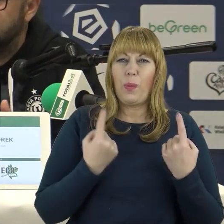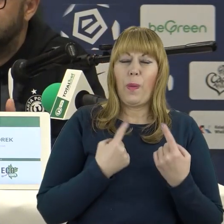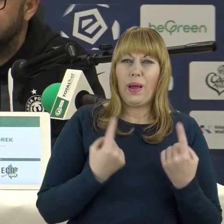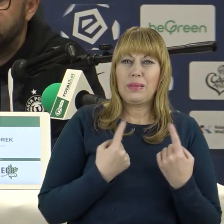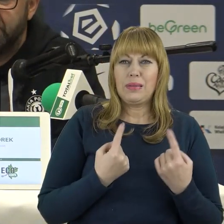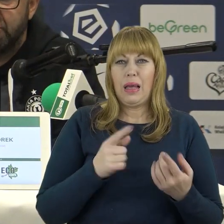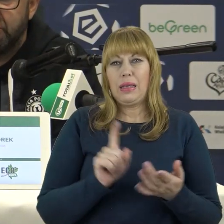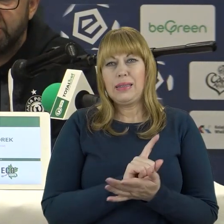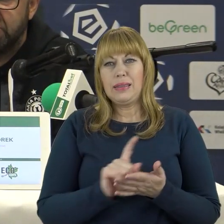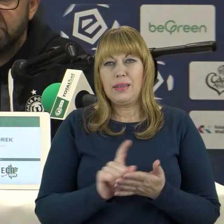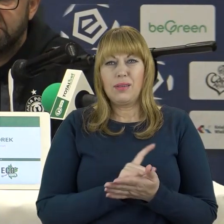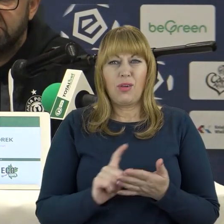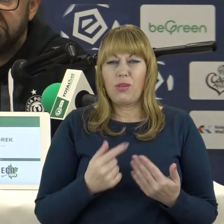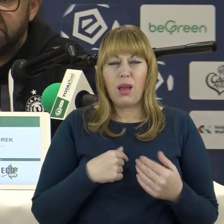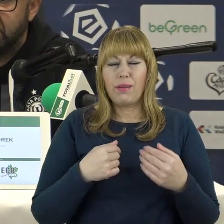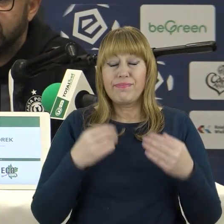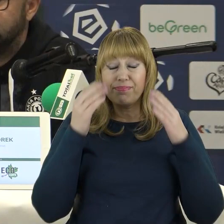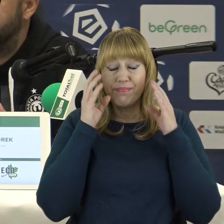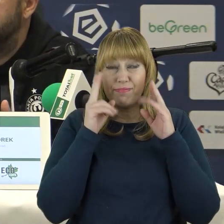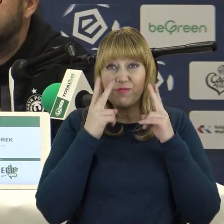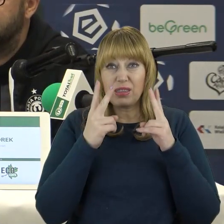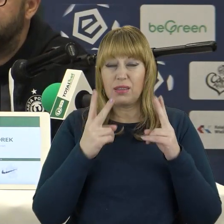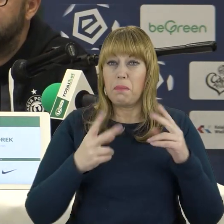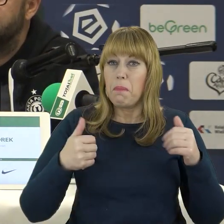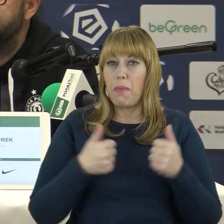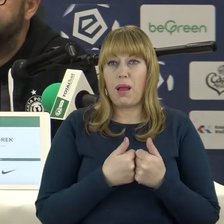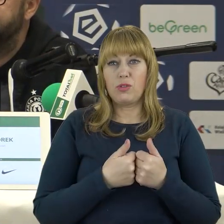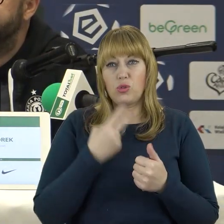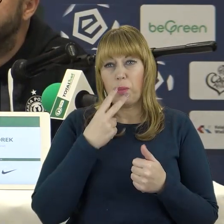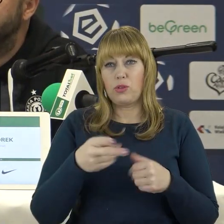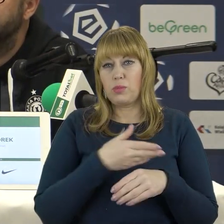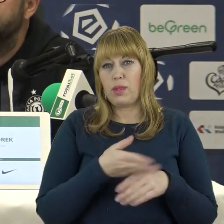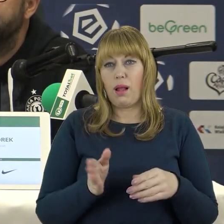cały czas żyjemy tym meczem. Zobaczymy, co czas pokaże.